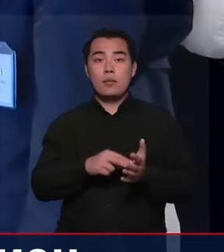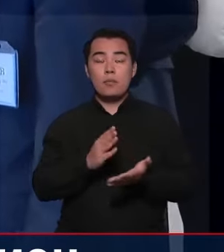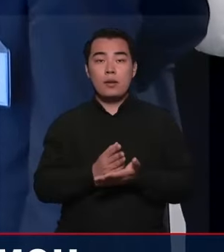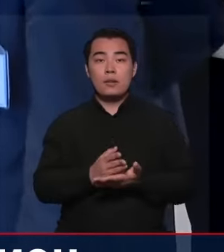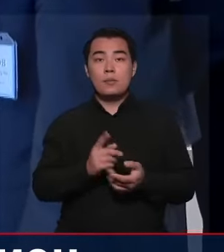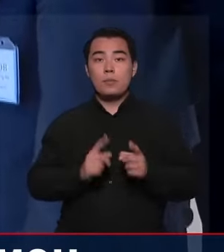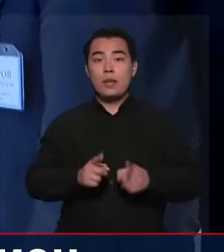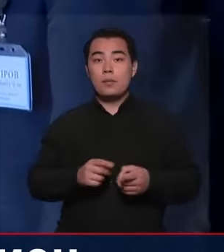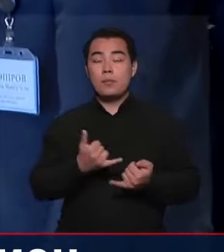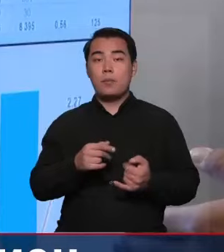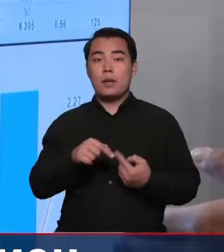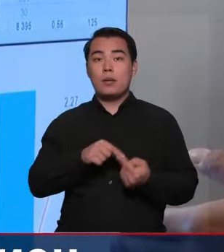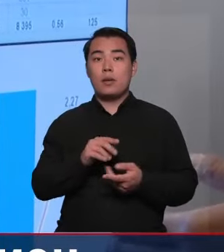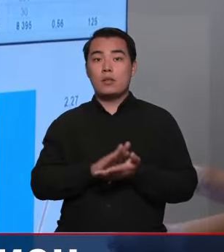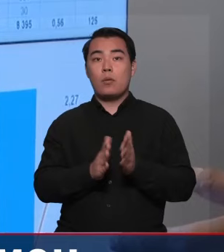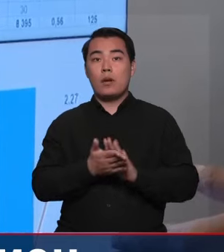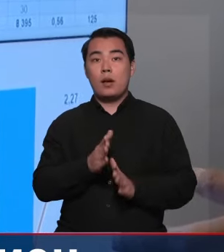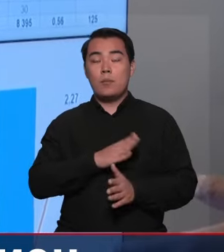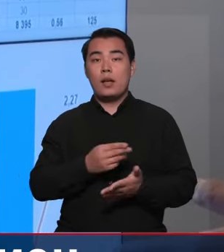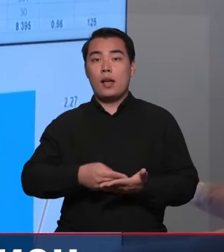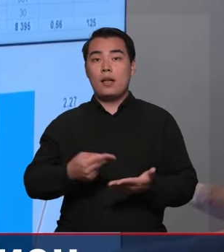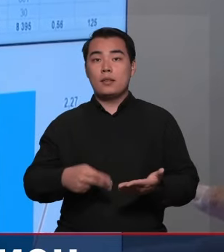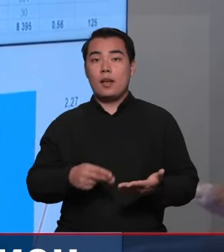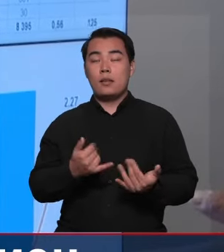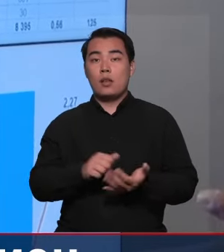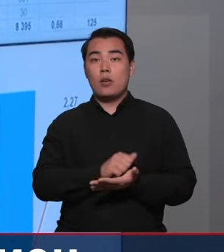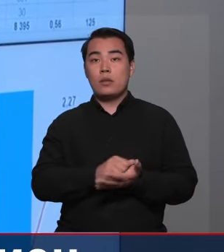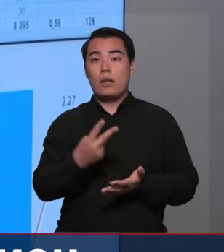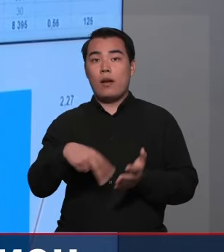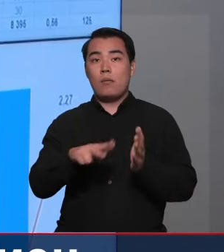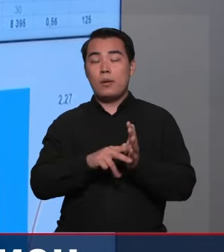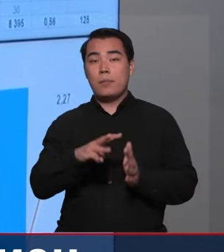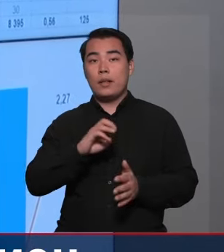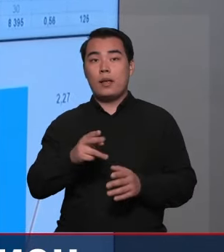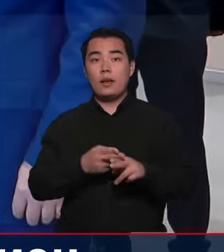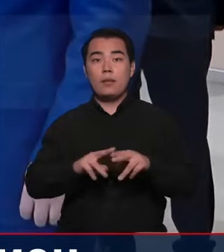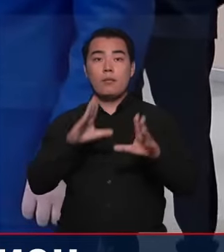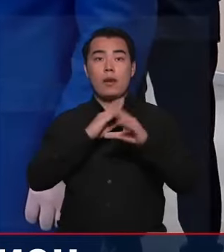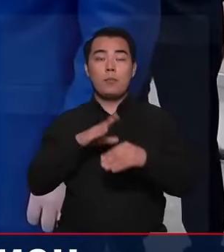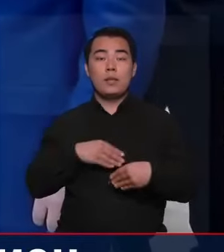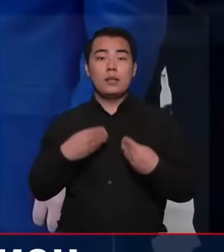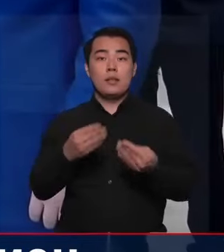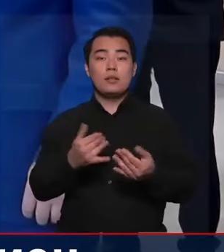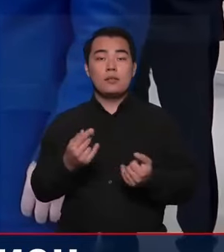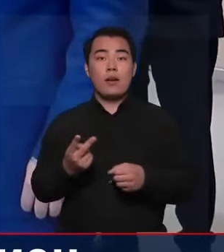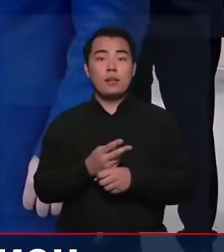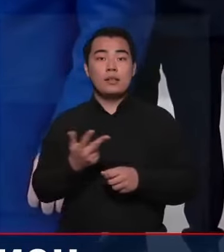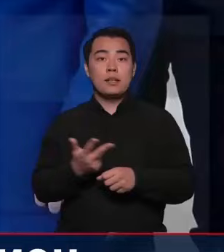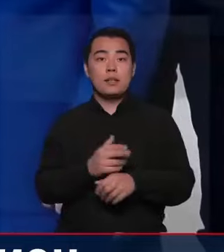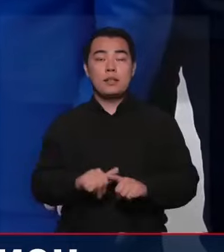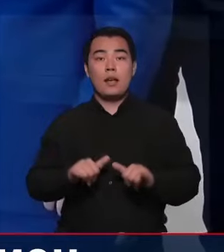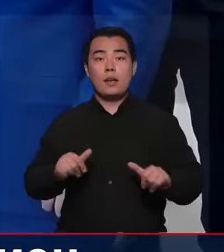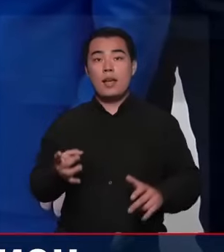местными предприятиями заключены офтейк-контракты на 28 миллиардов. Это позволило в несколько раз увеличить поступления